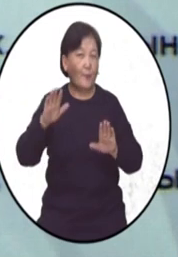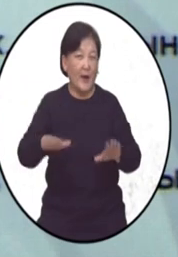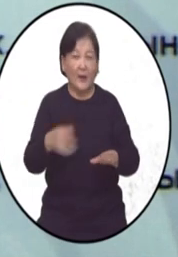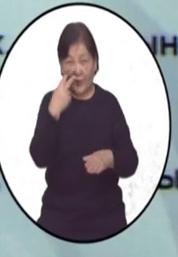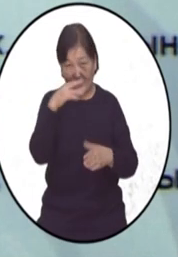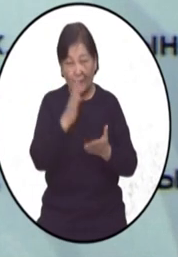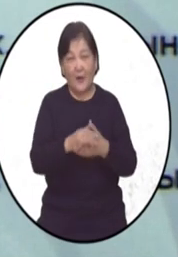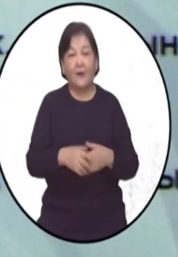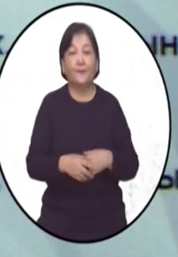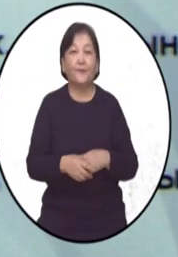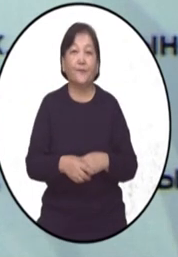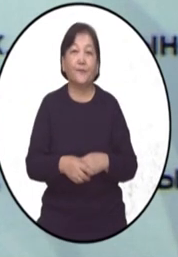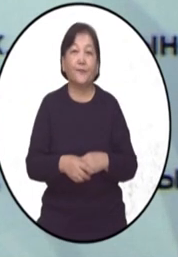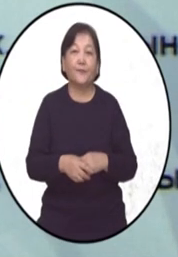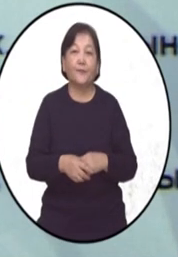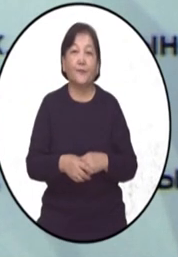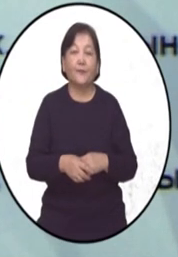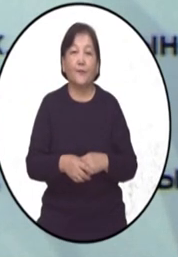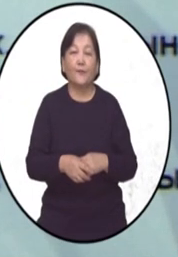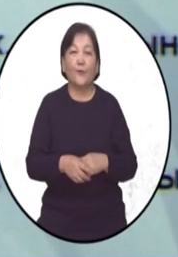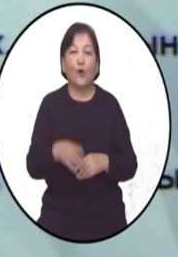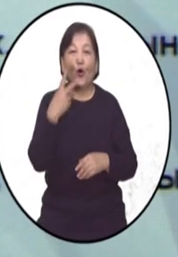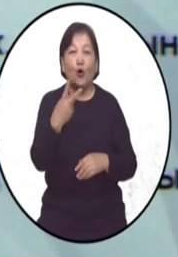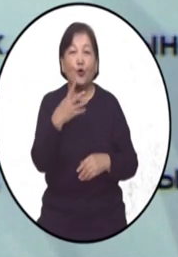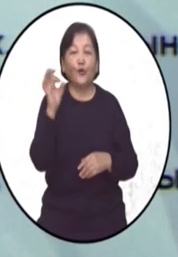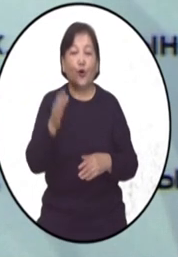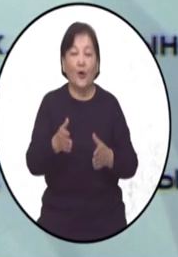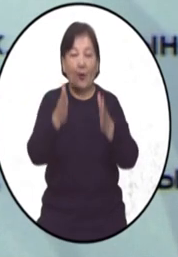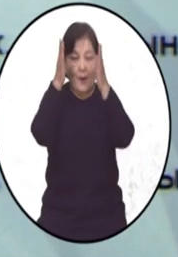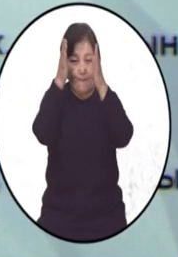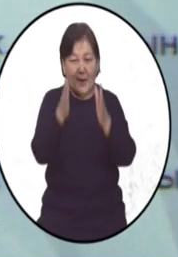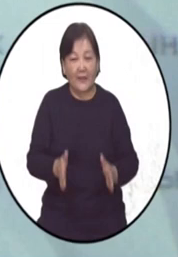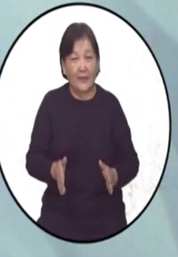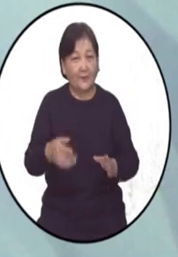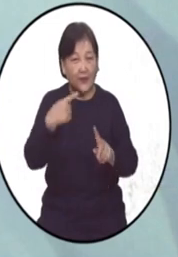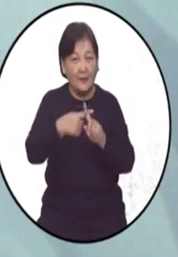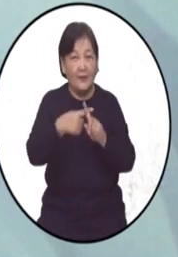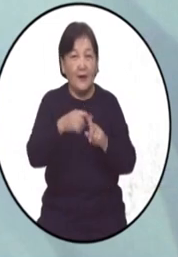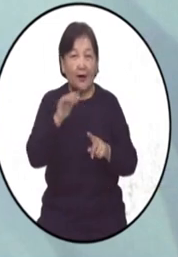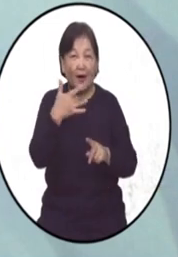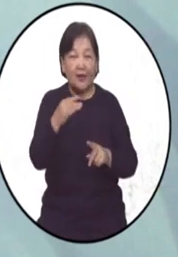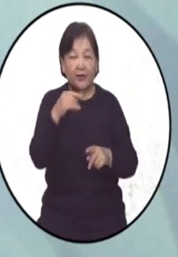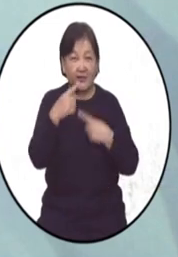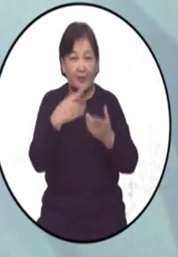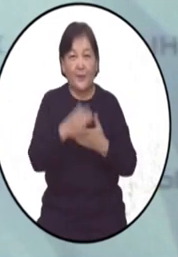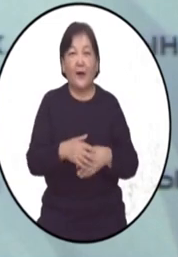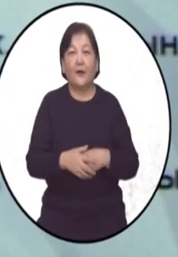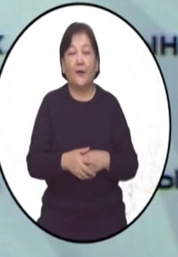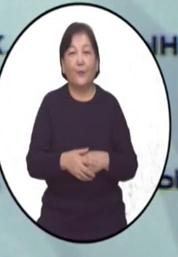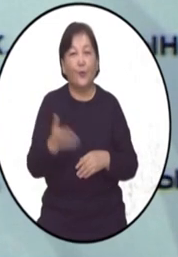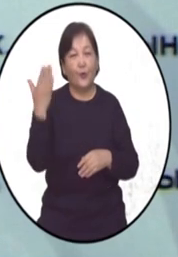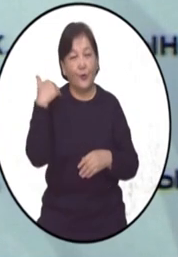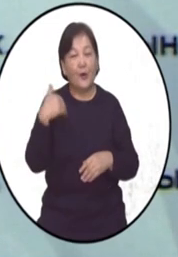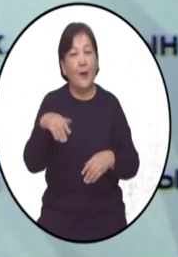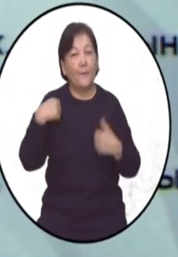байгаа. За хоёр тоог бол бага нэмэх алгоритм гэж ярьдаг. За хүүхдүүд маань бол бүр бага ангидаа